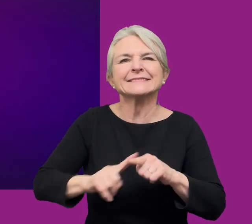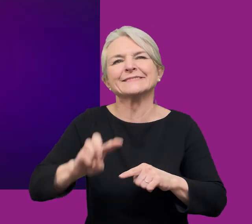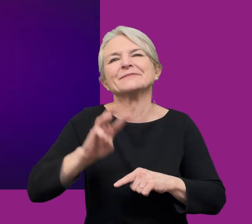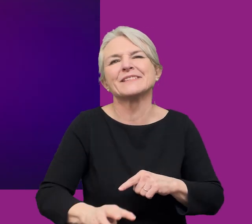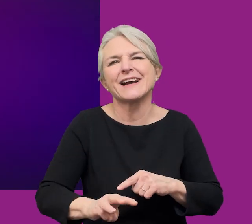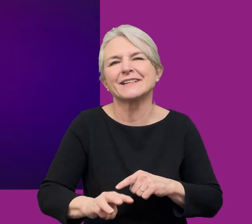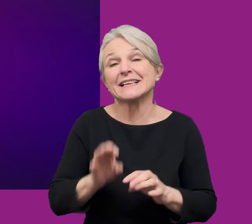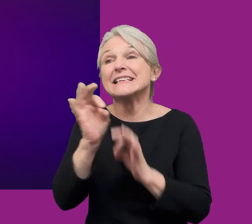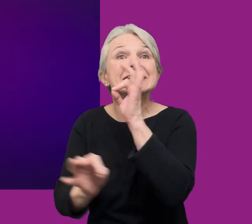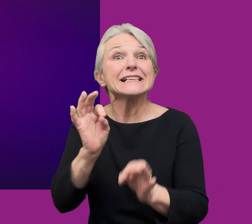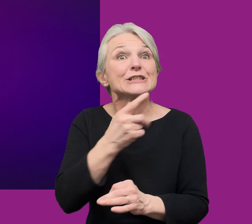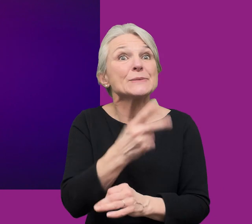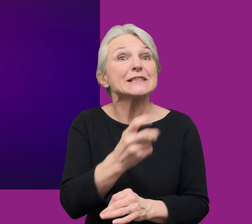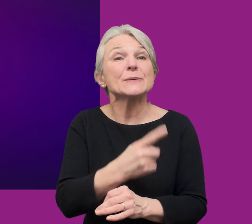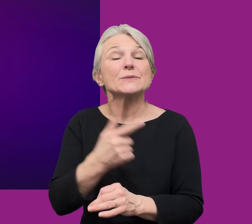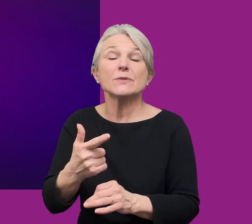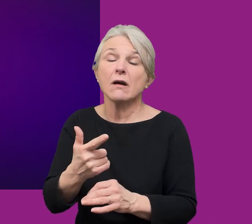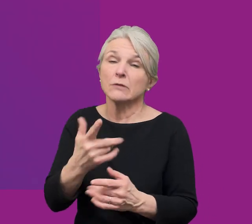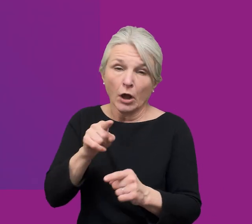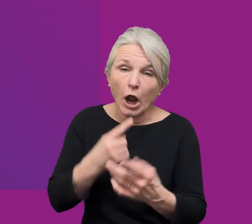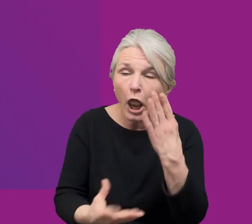o'r tueddiadau tai ledled Cymru a